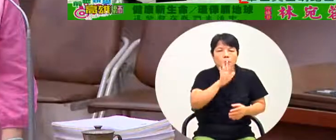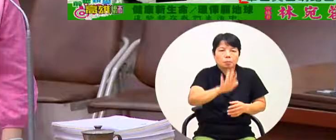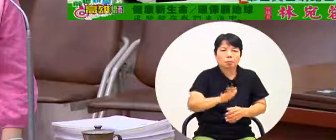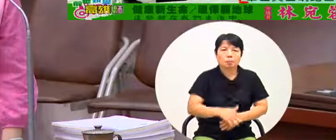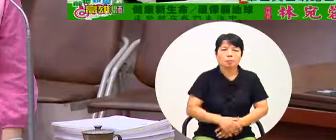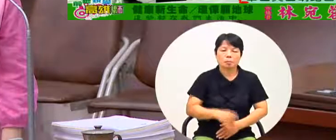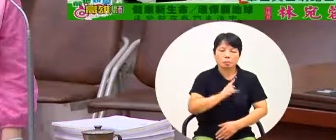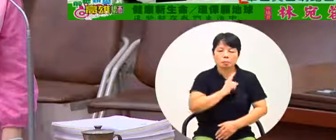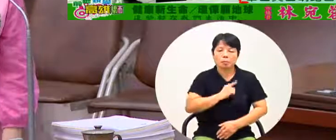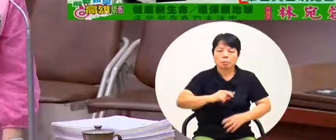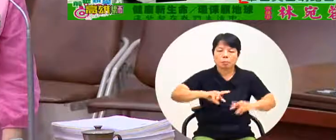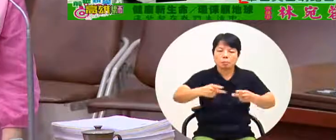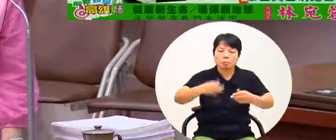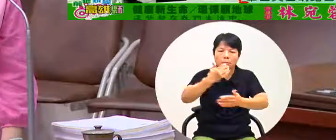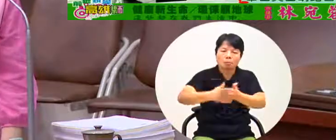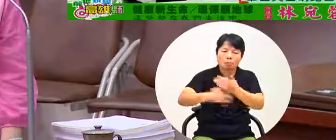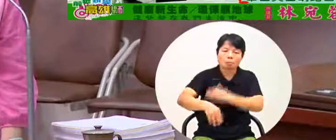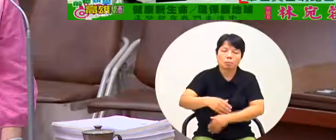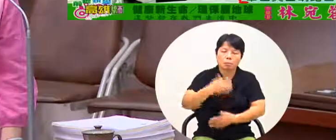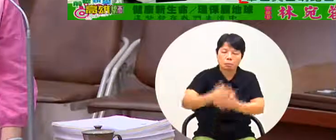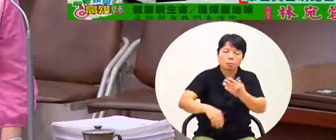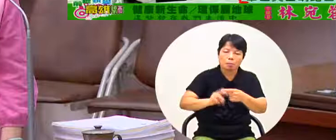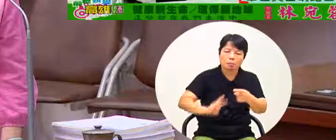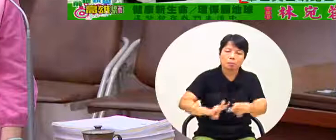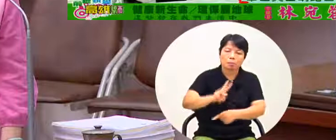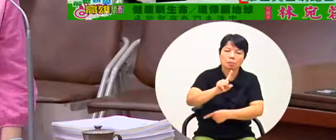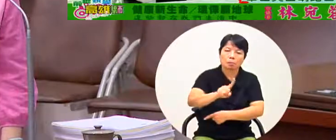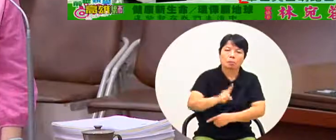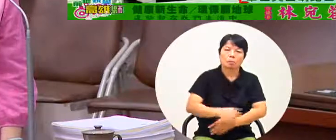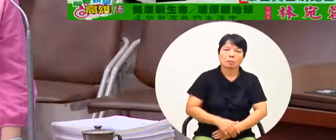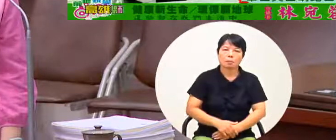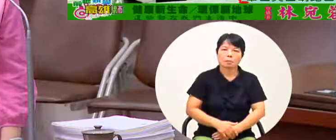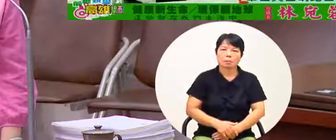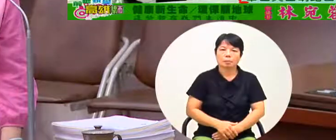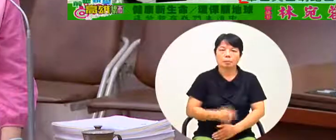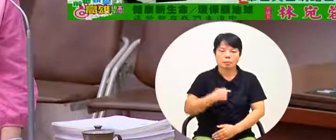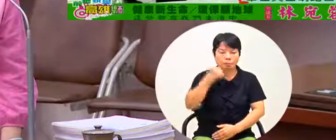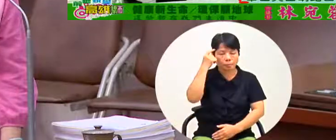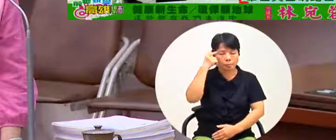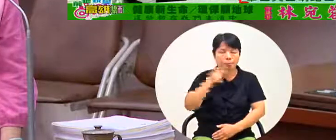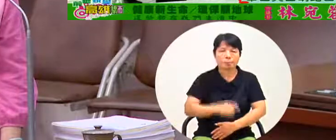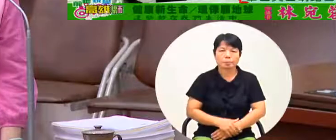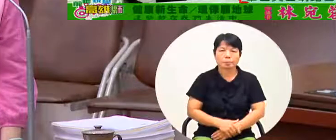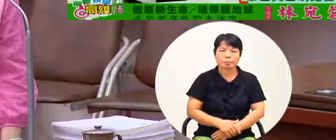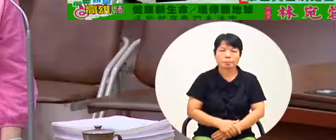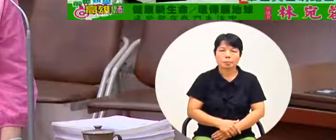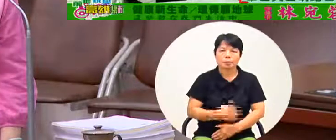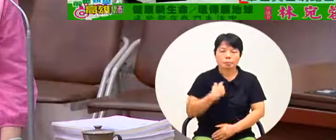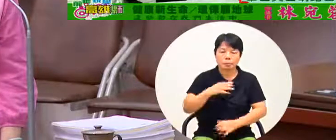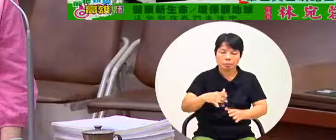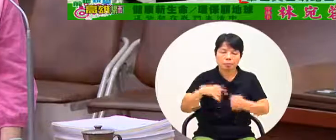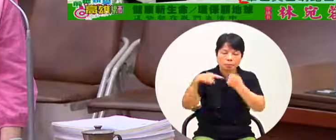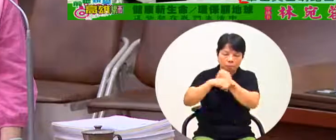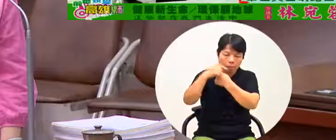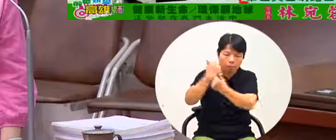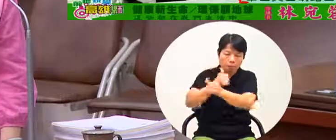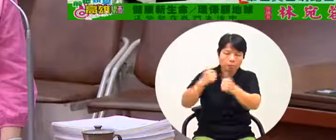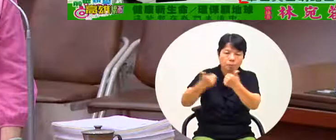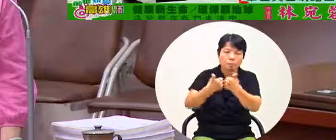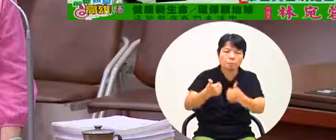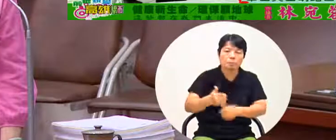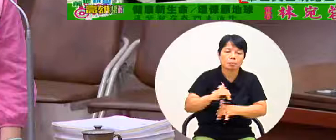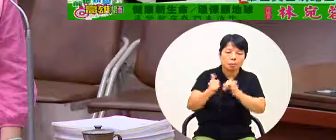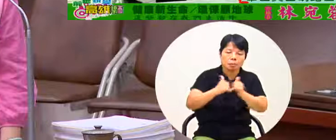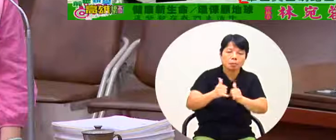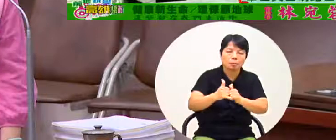啦。啊呢，我觉得这个我在研讨会，我们在社政委员会的时候，我会来讲。好，